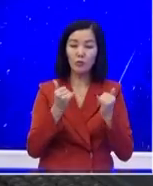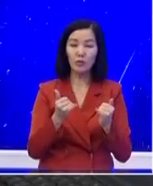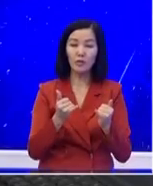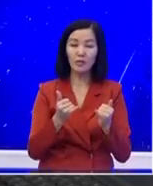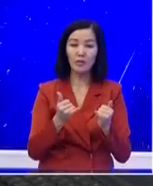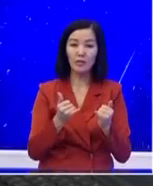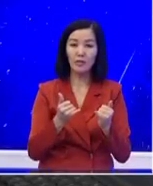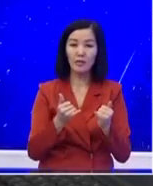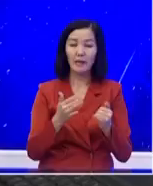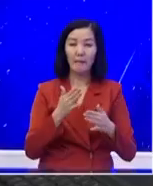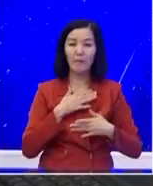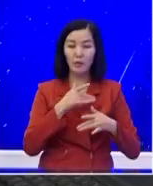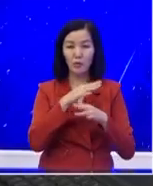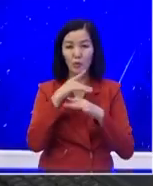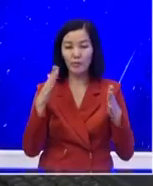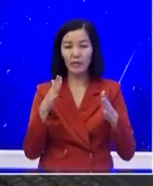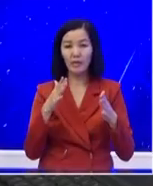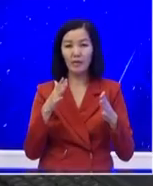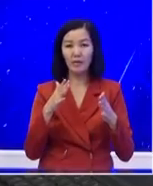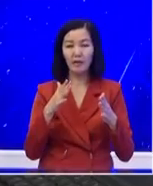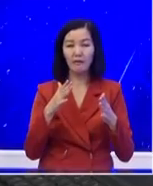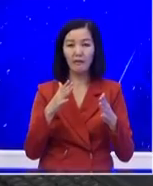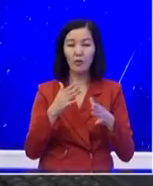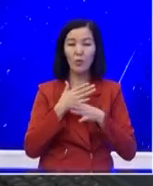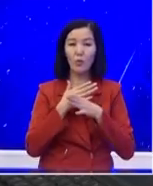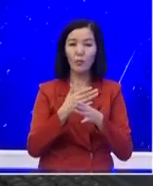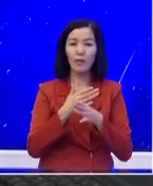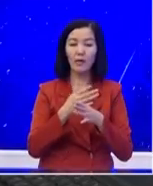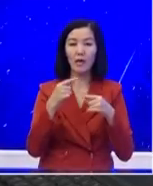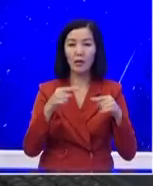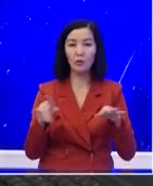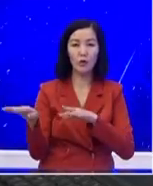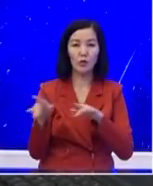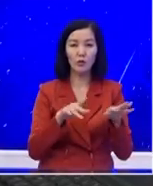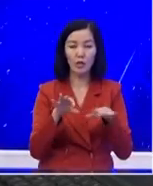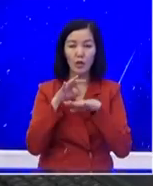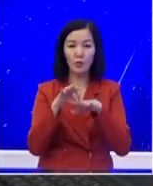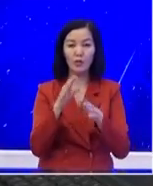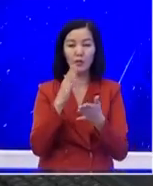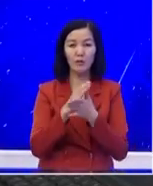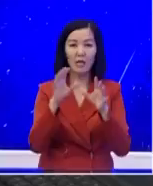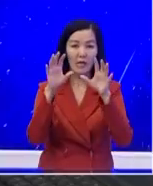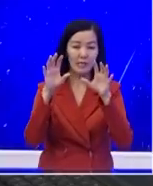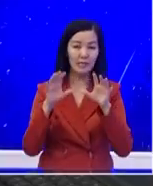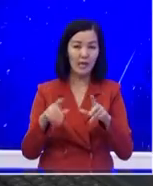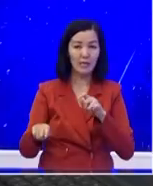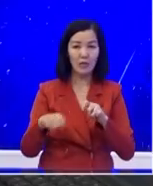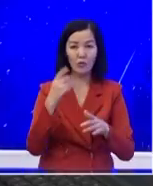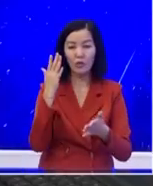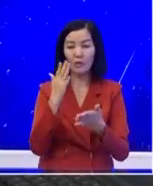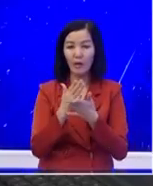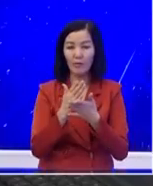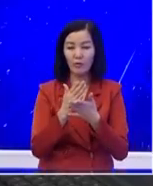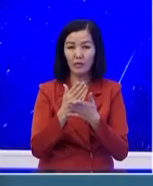үшін біз көптеген методикалық, консультациялық жұмыстар жасап жатамыз. Заң бұзылушылықтар мемлекеттік